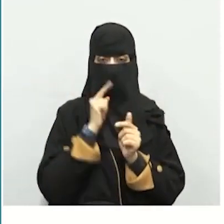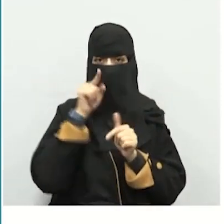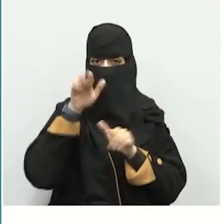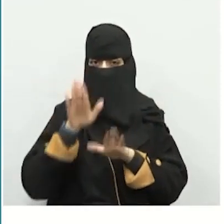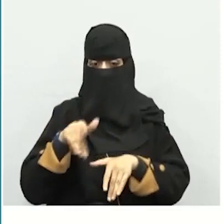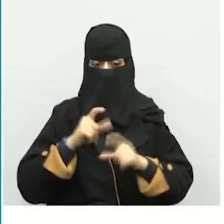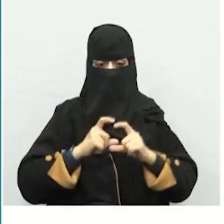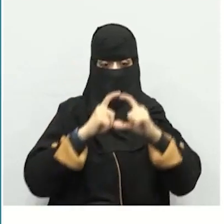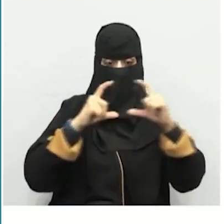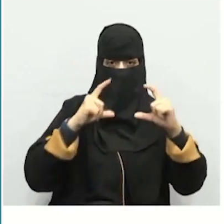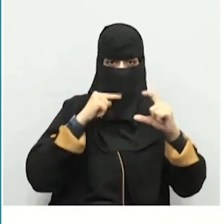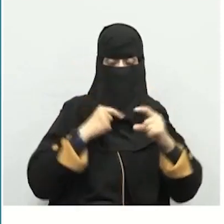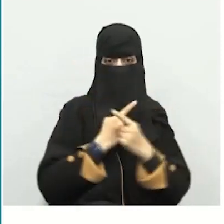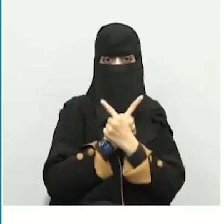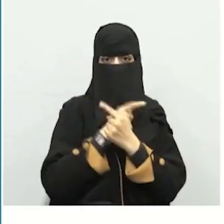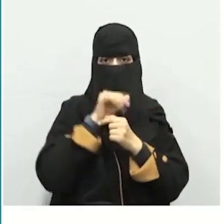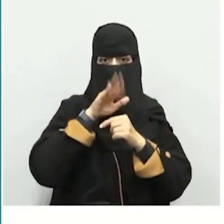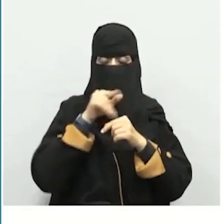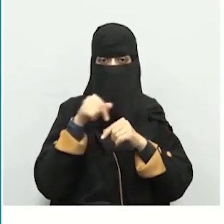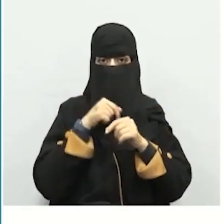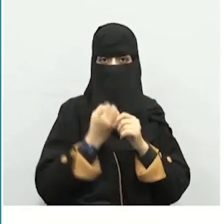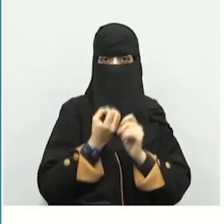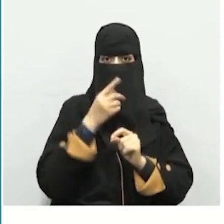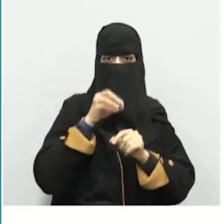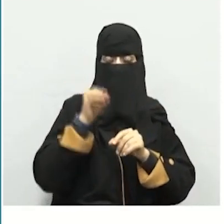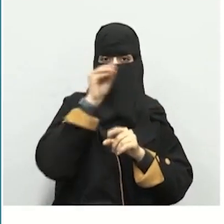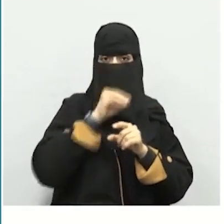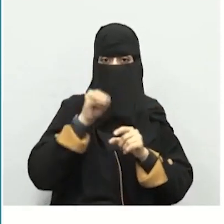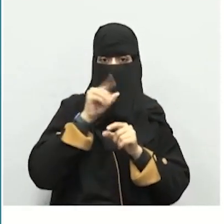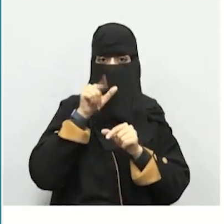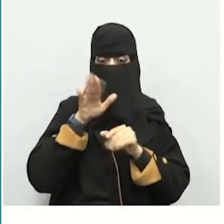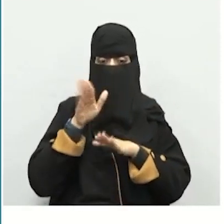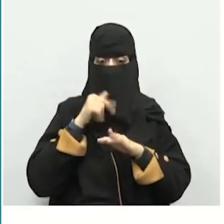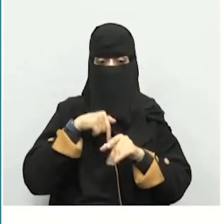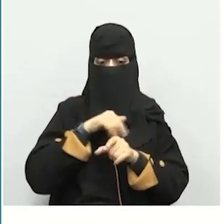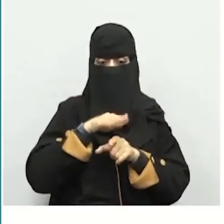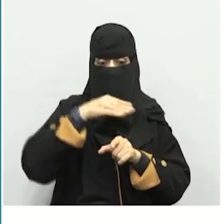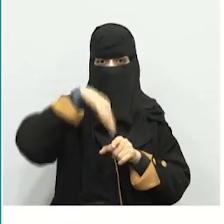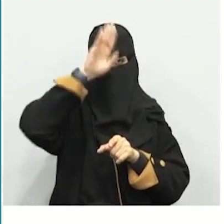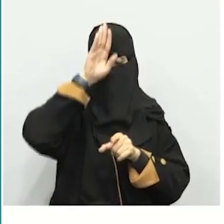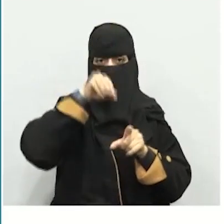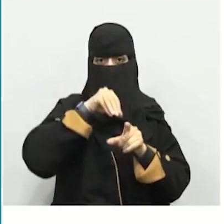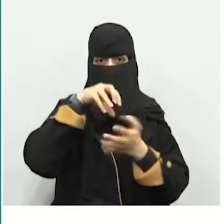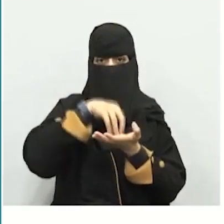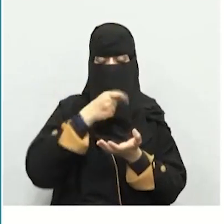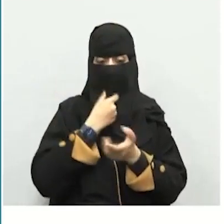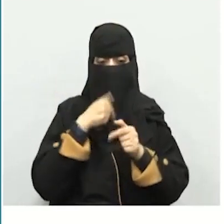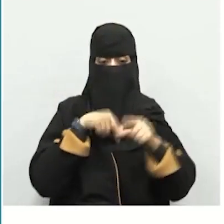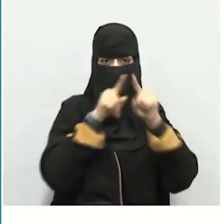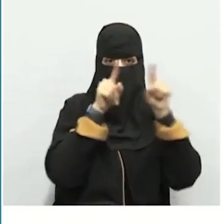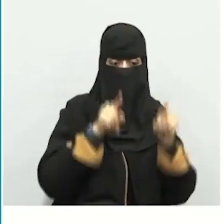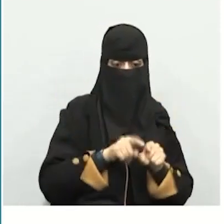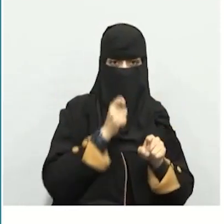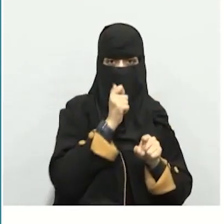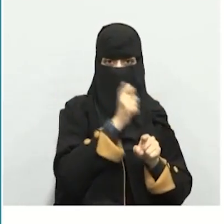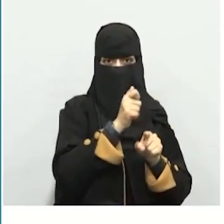هذا هو شعار الهيئة الملكية لمدينة الرياض، وهذا باركود باركود الموقع الإلكتروني